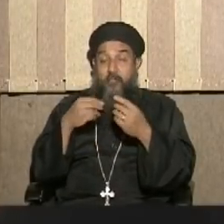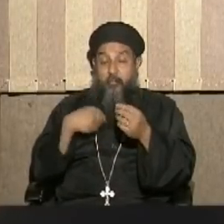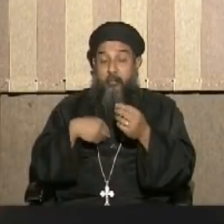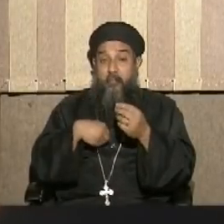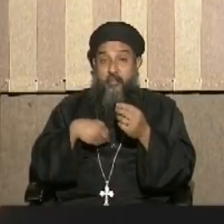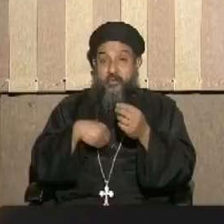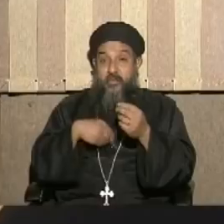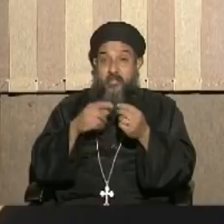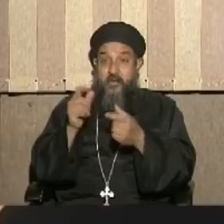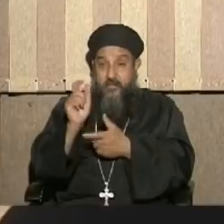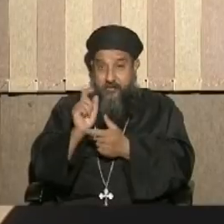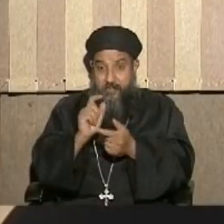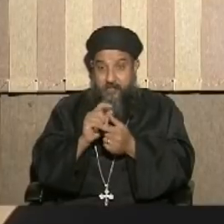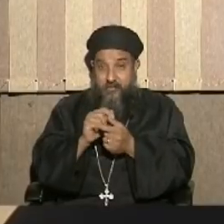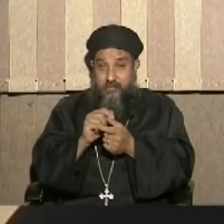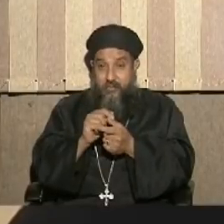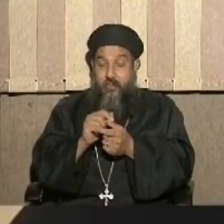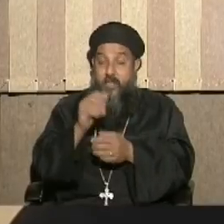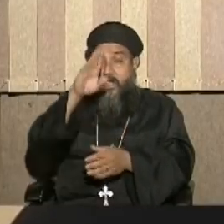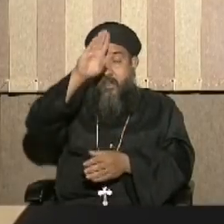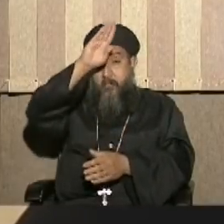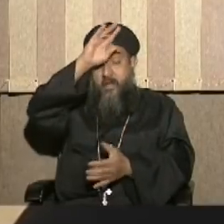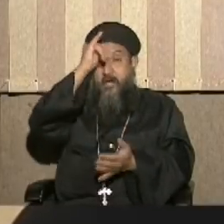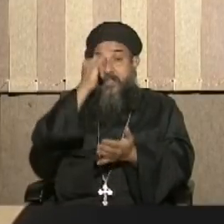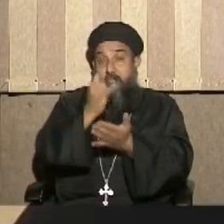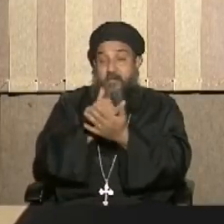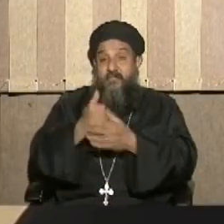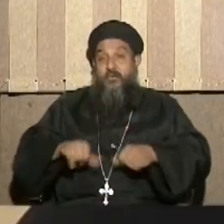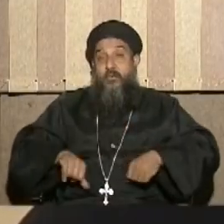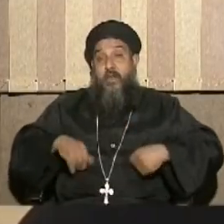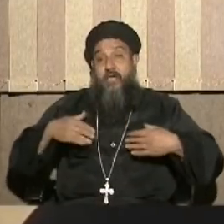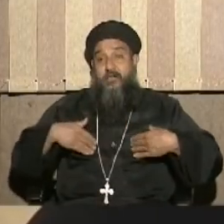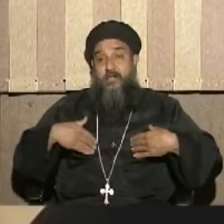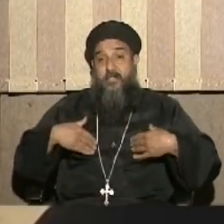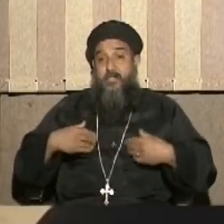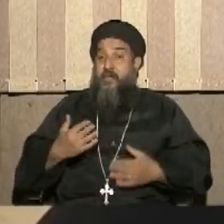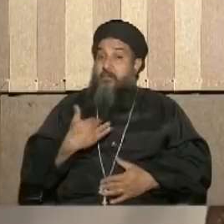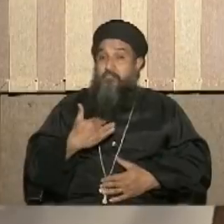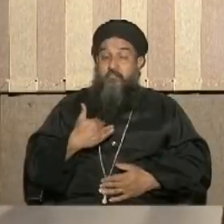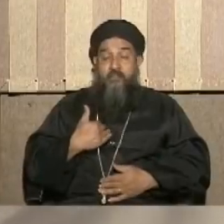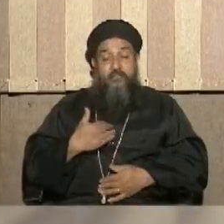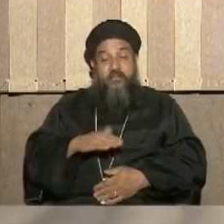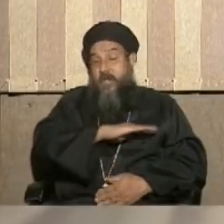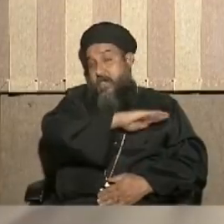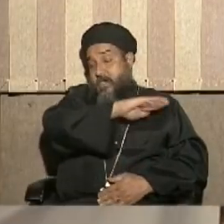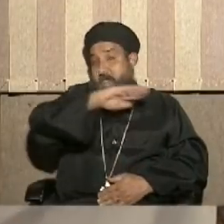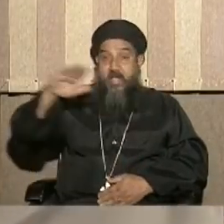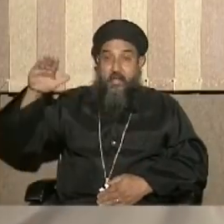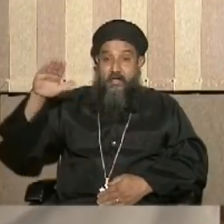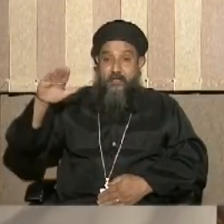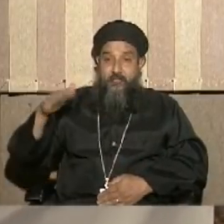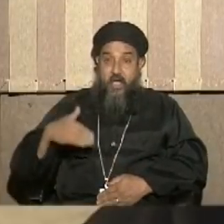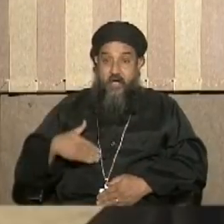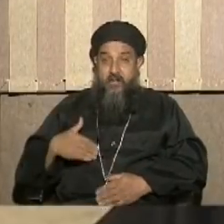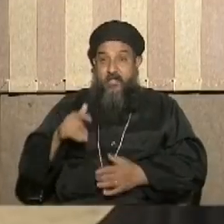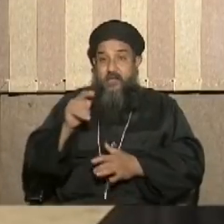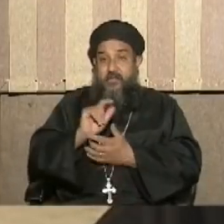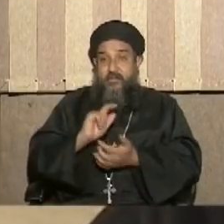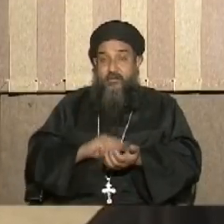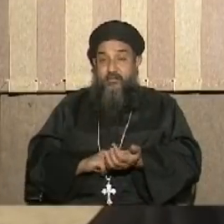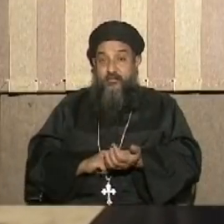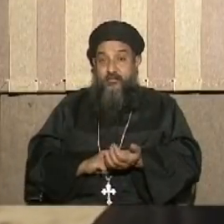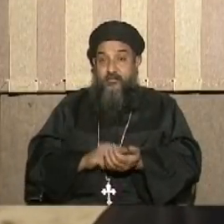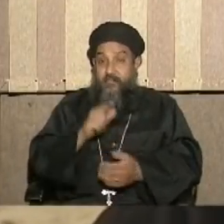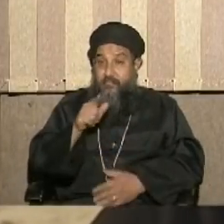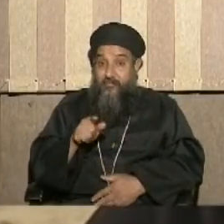لنا ان المسيح لازم يملك على حياتنا ومفيش حاجة تغلى عليه؟ ايوة يا ابني، لكن ايه يا